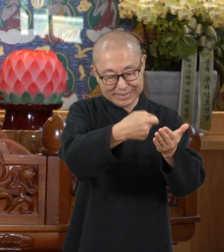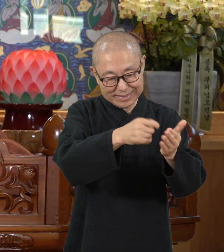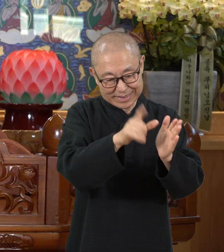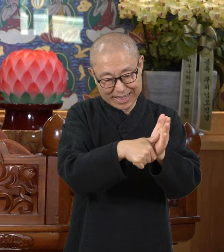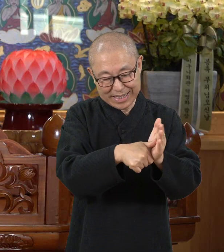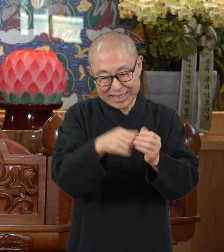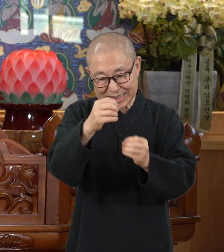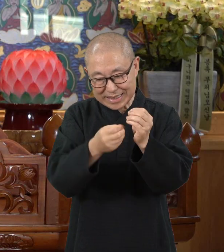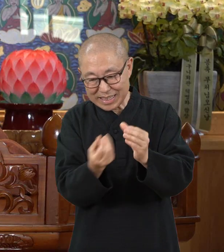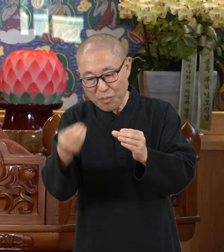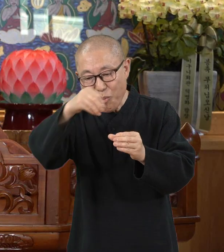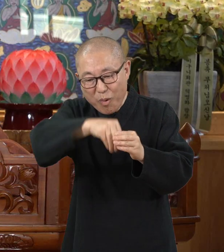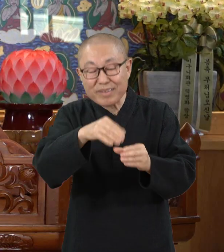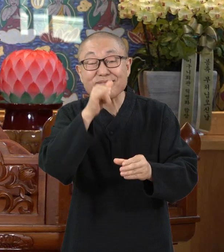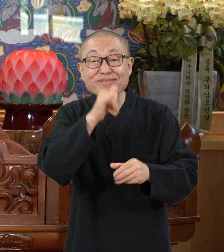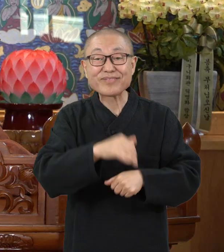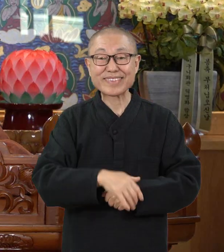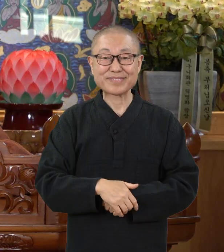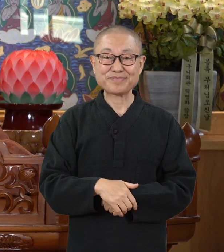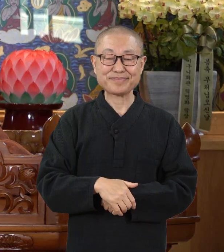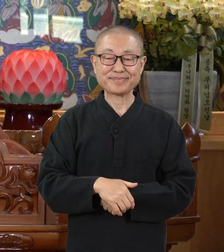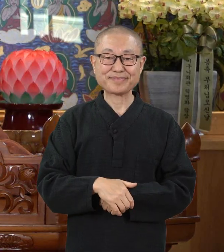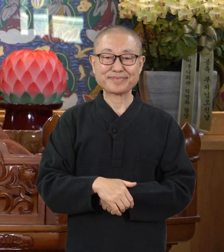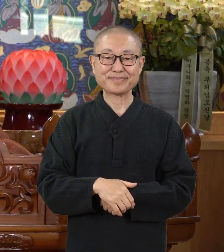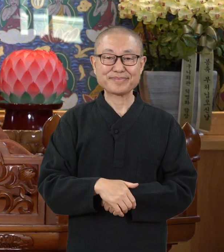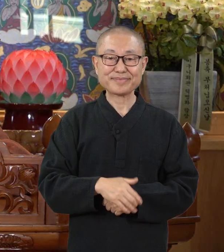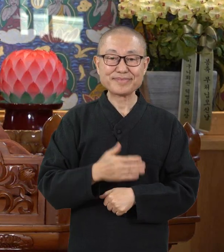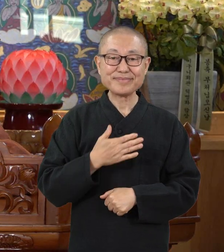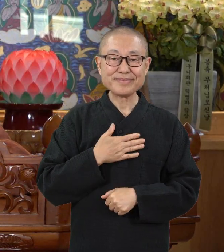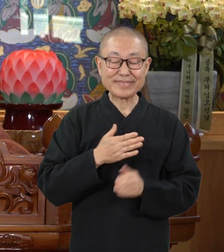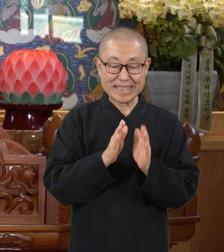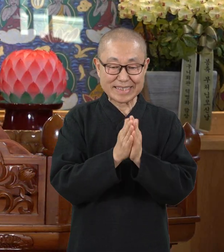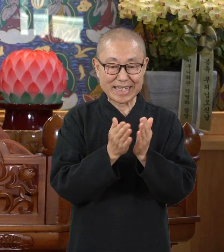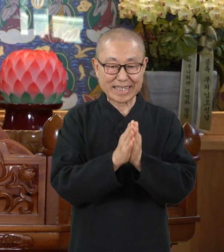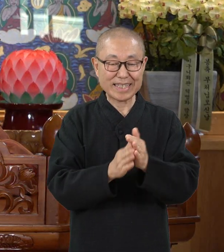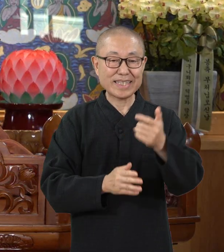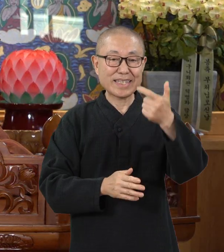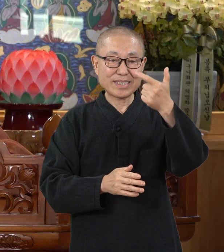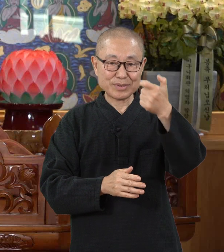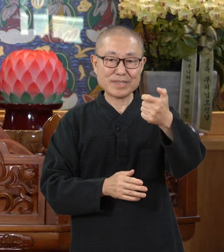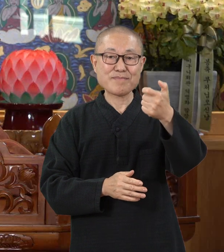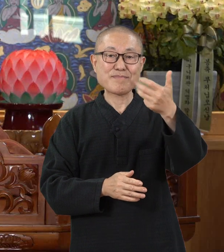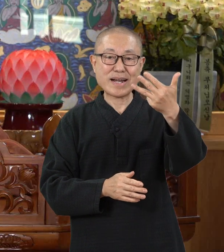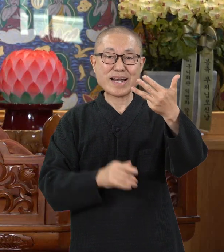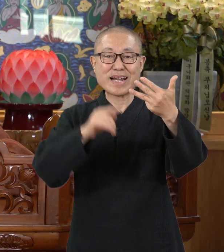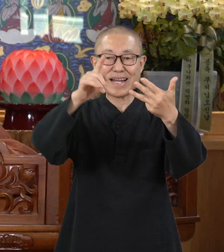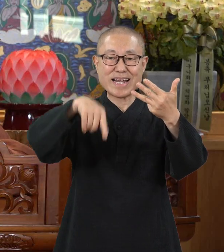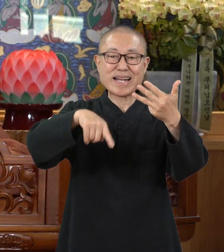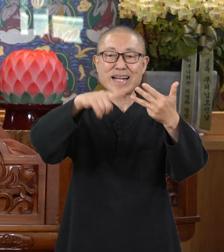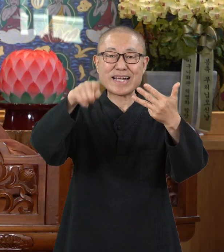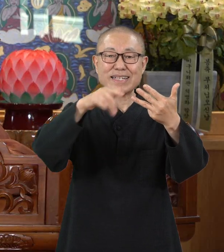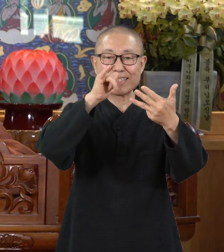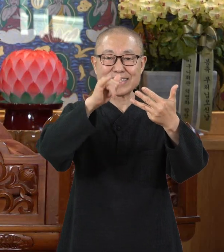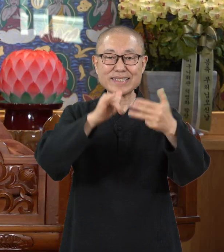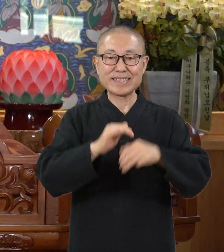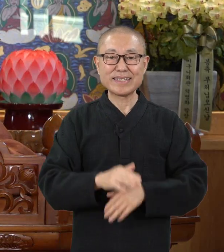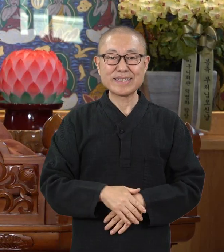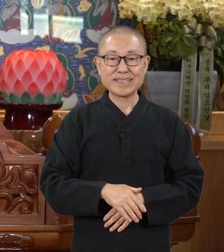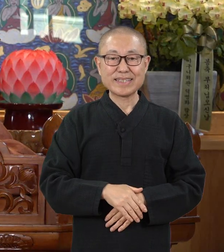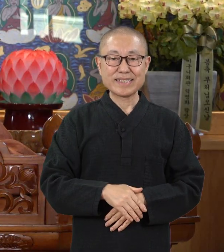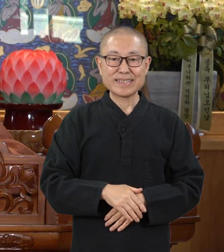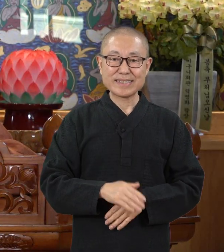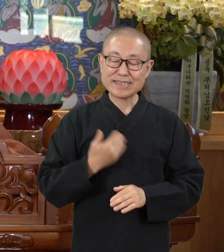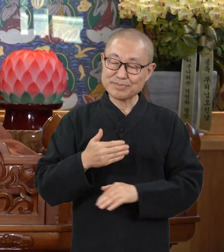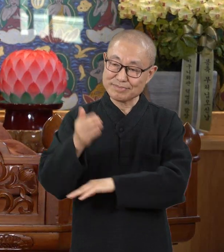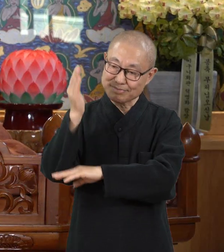저도 시를 하나 쓴 것이 있어요. 제 책에는 68쪽에 이것이 있는데 서로 지금 말씀하고